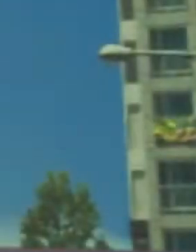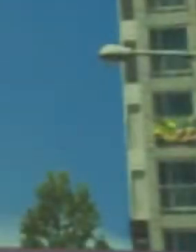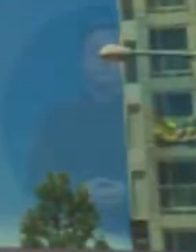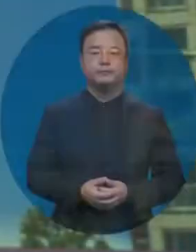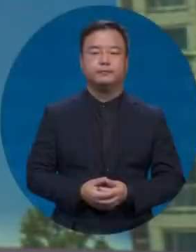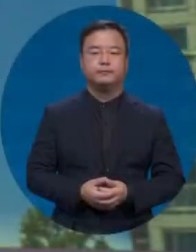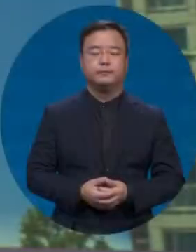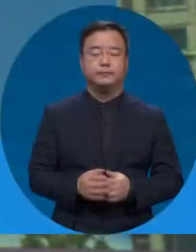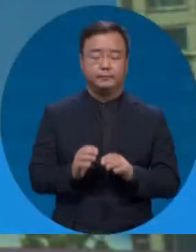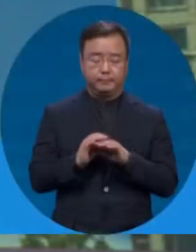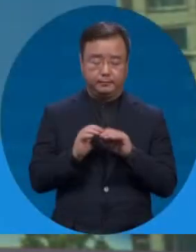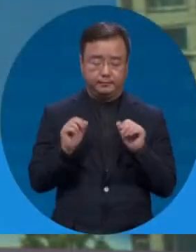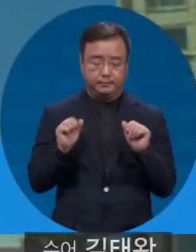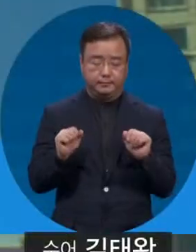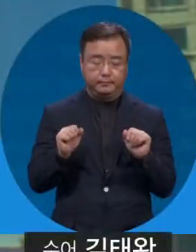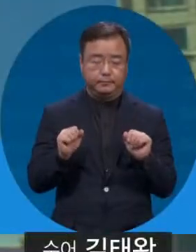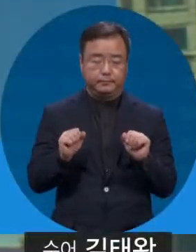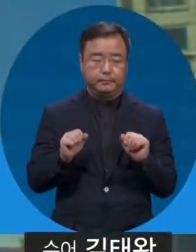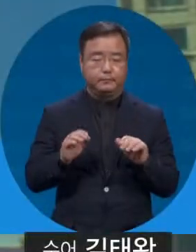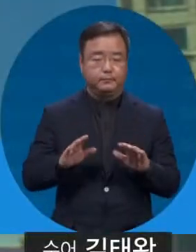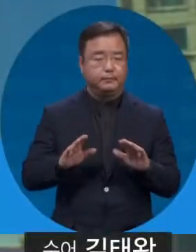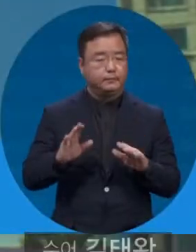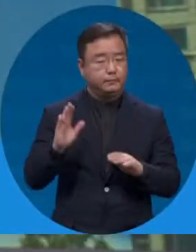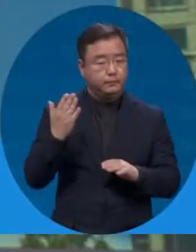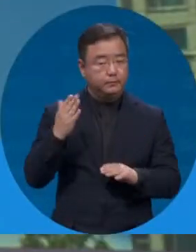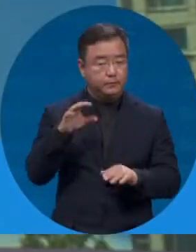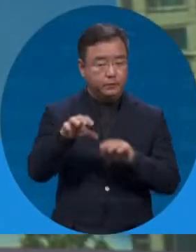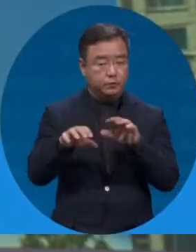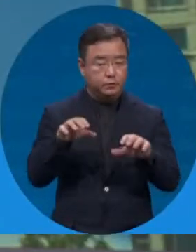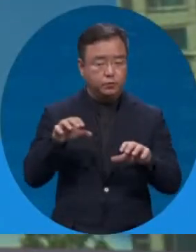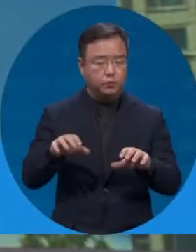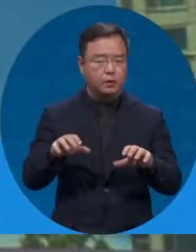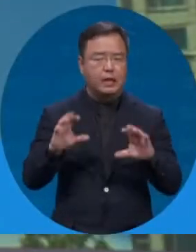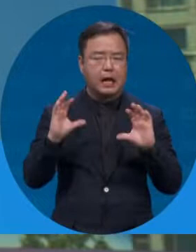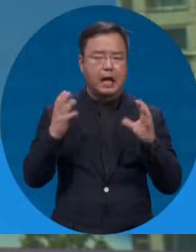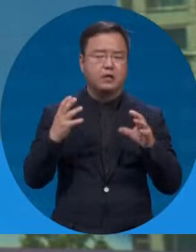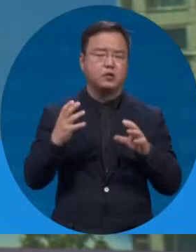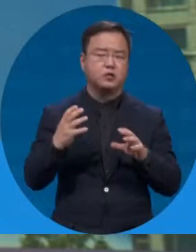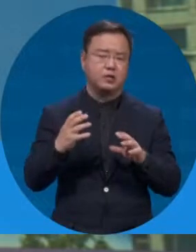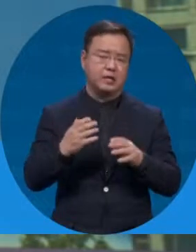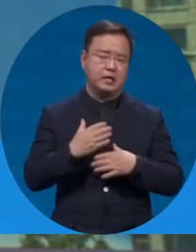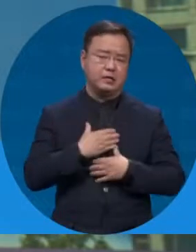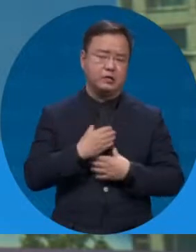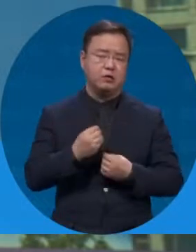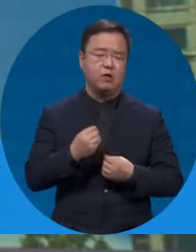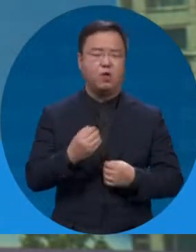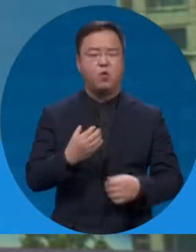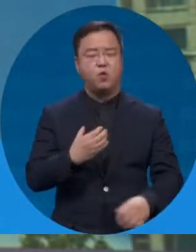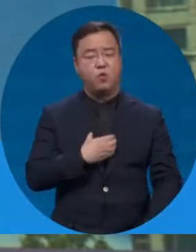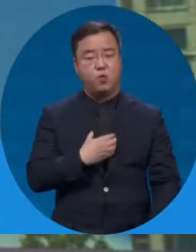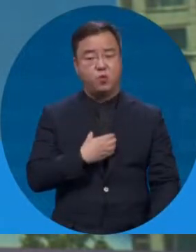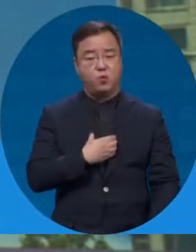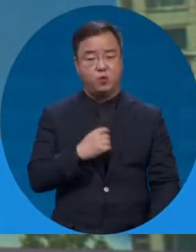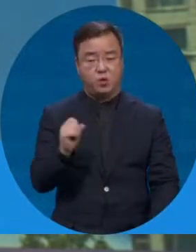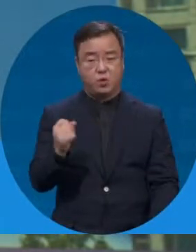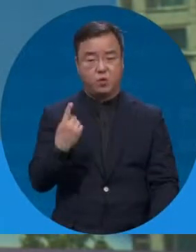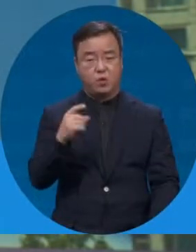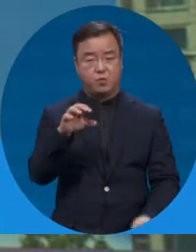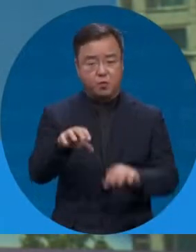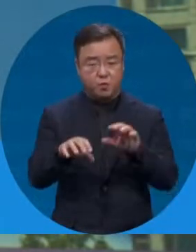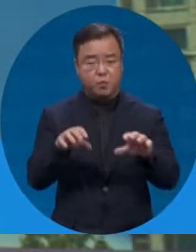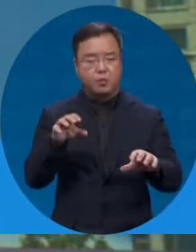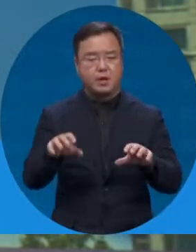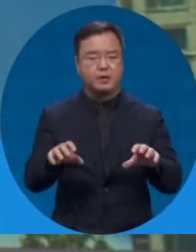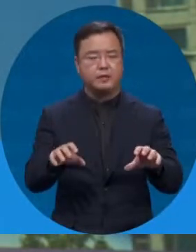우리 일상 n 아직도 어린이들의 안전을 위협하는 요소가 많습니다 정부가 어린이 안전을 최소 최우선에 놓고 사회